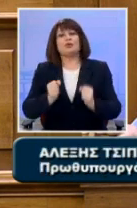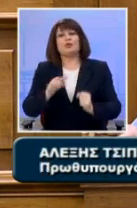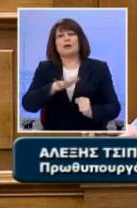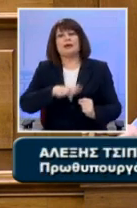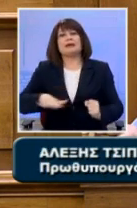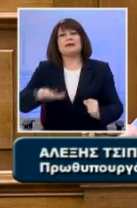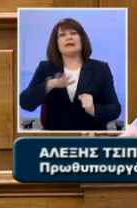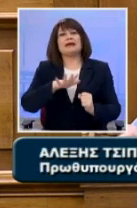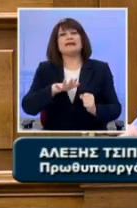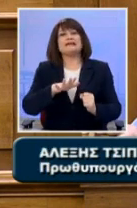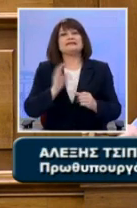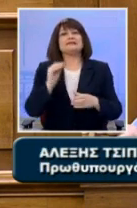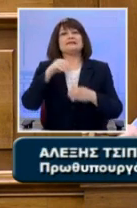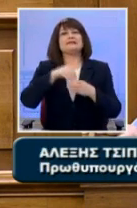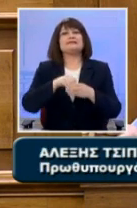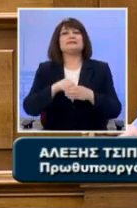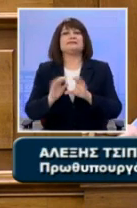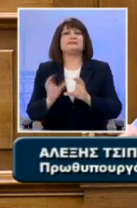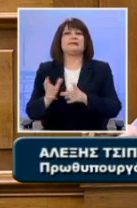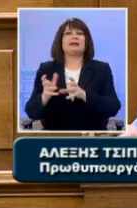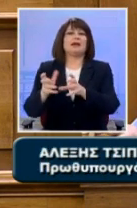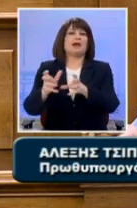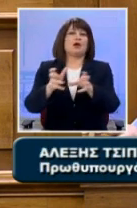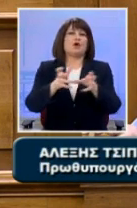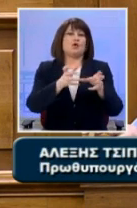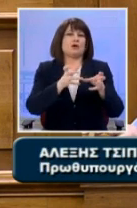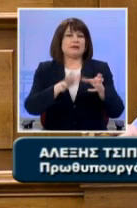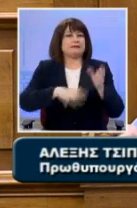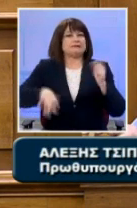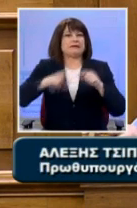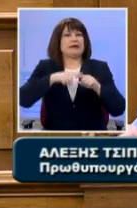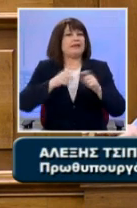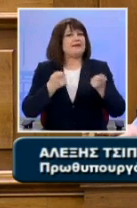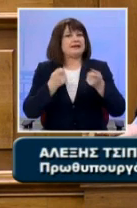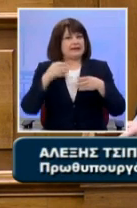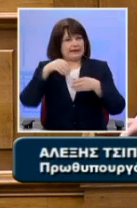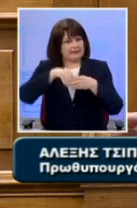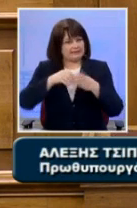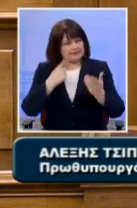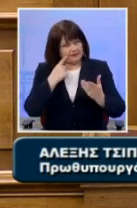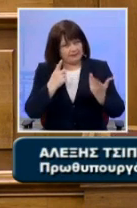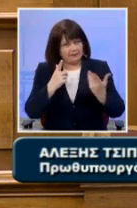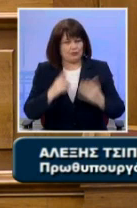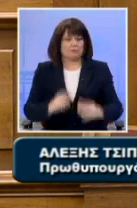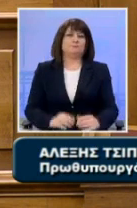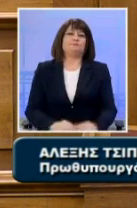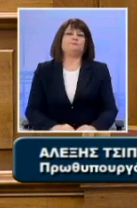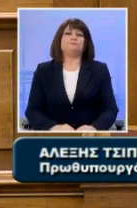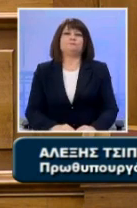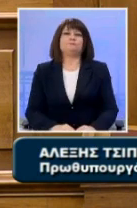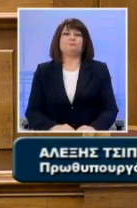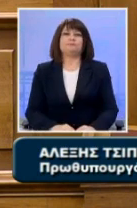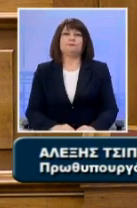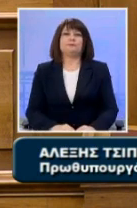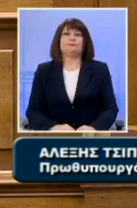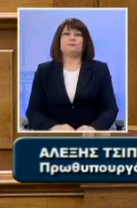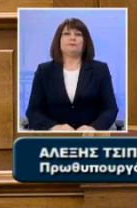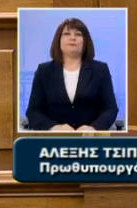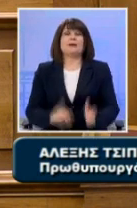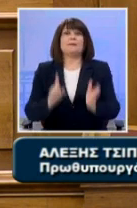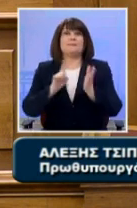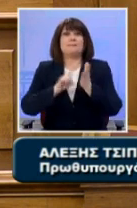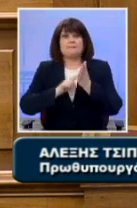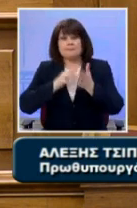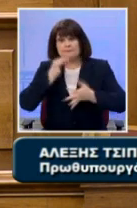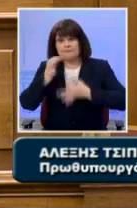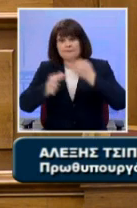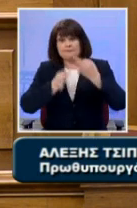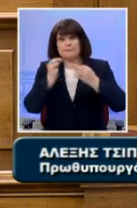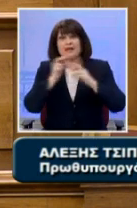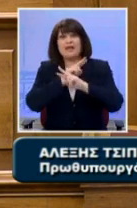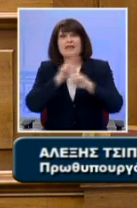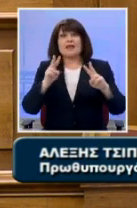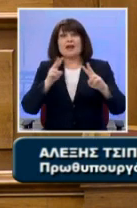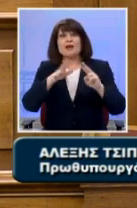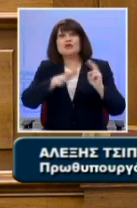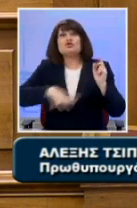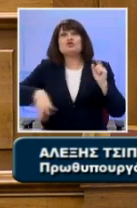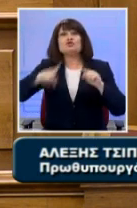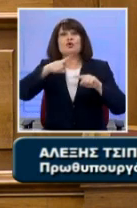επικρατεί σήμερα στον χώρο των μέσων μαζικής ενημέρωσης στην πατρίδα μας, η οποία πρέπει να εξηγηθεί στον ελληνικό λαό ξεκάθαρα.